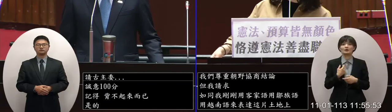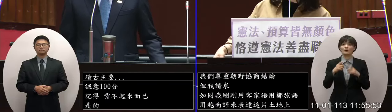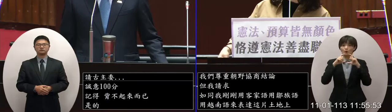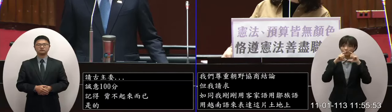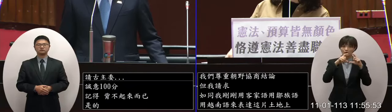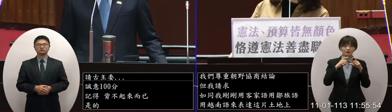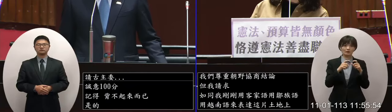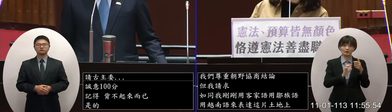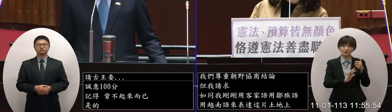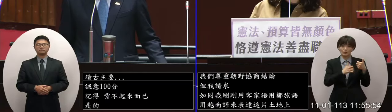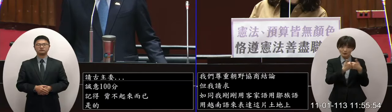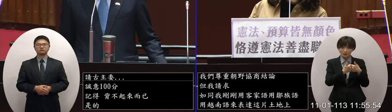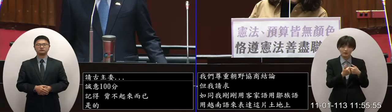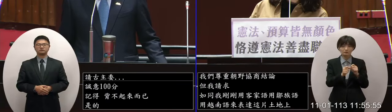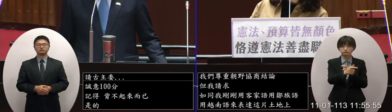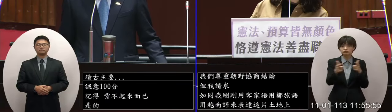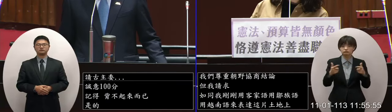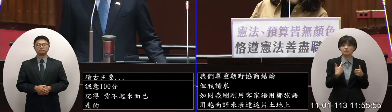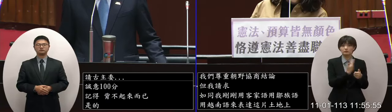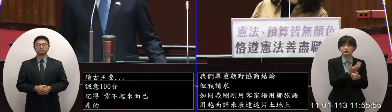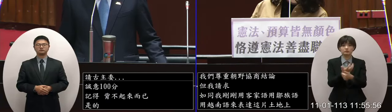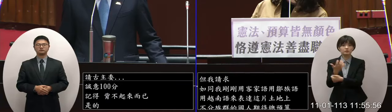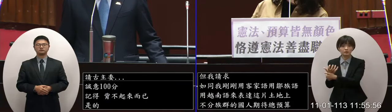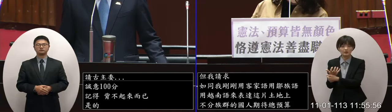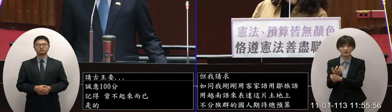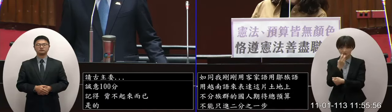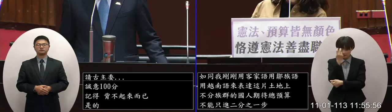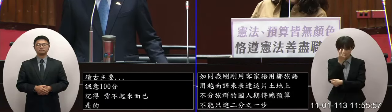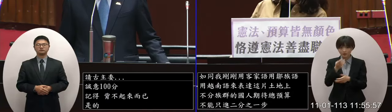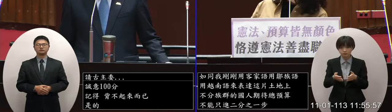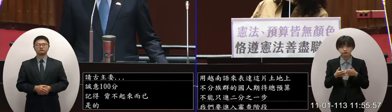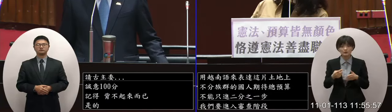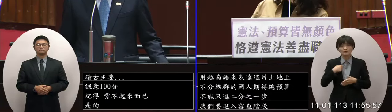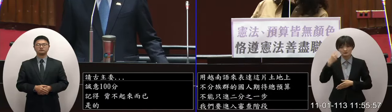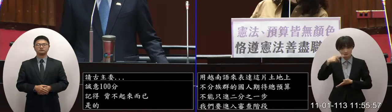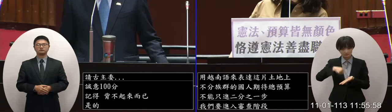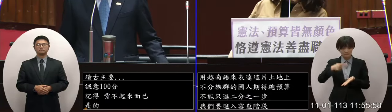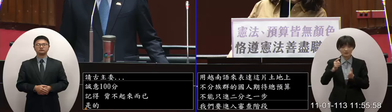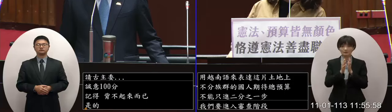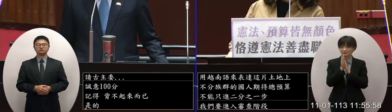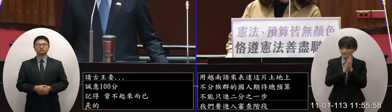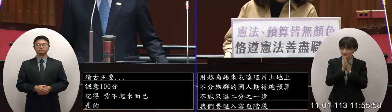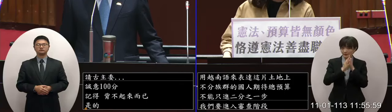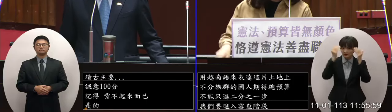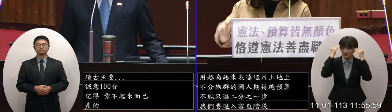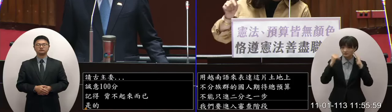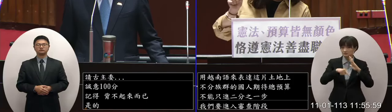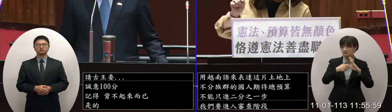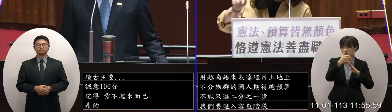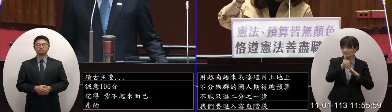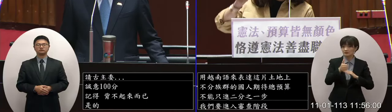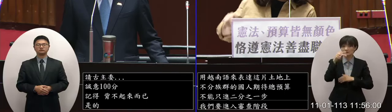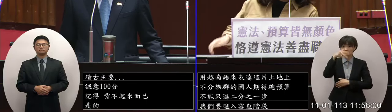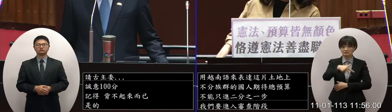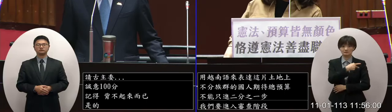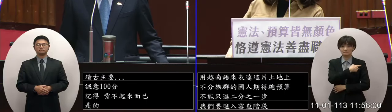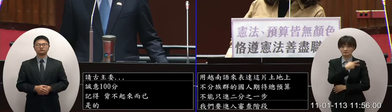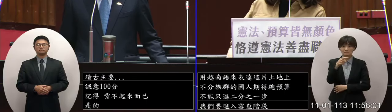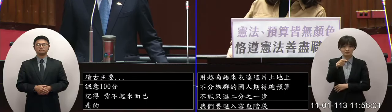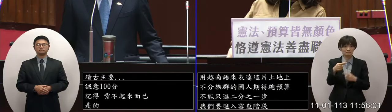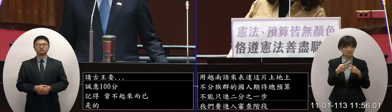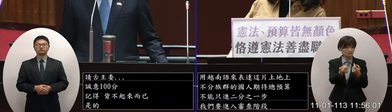好好行使审查权。我再次恳求韩院长，下周二也在这